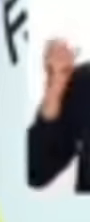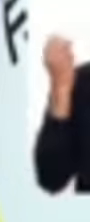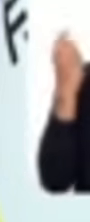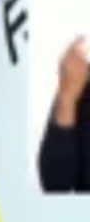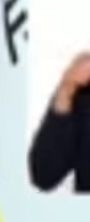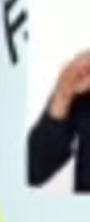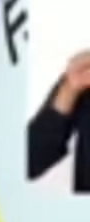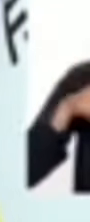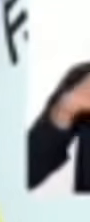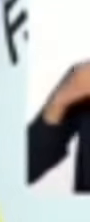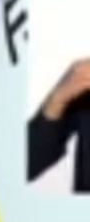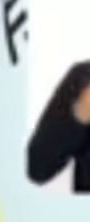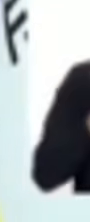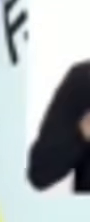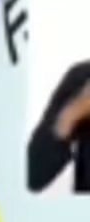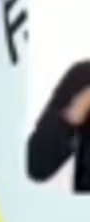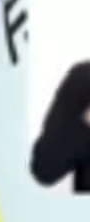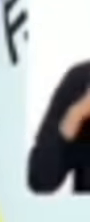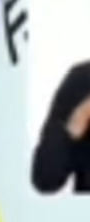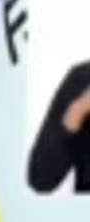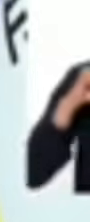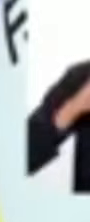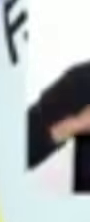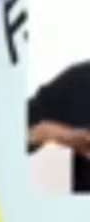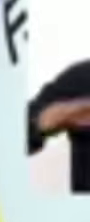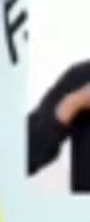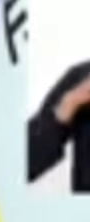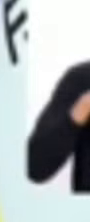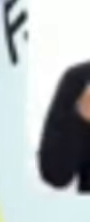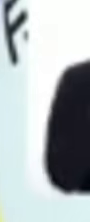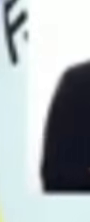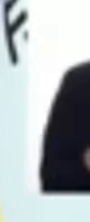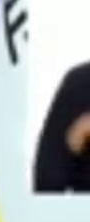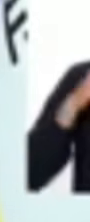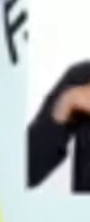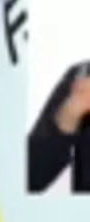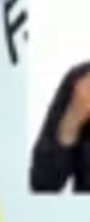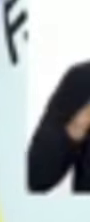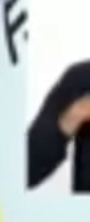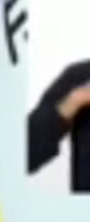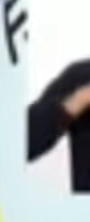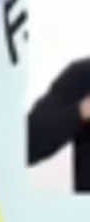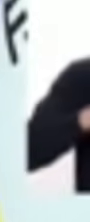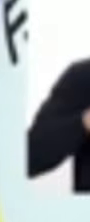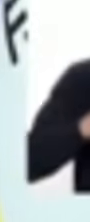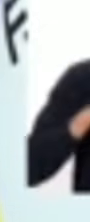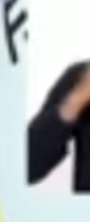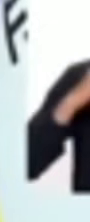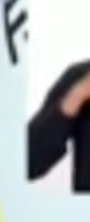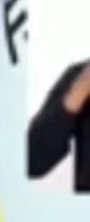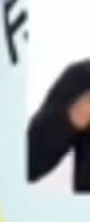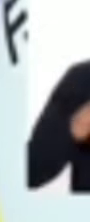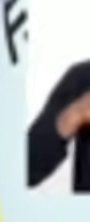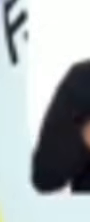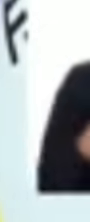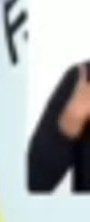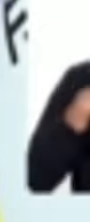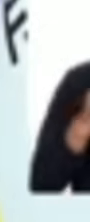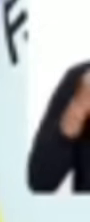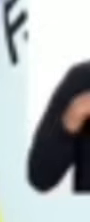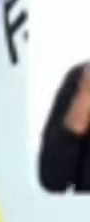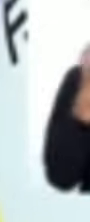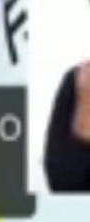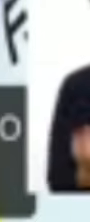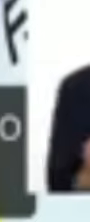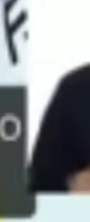인프라, 국방, 디지털 정부, 보건 등 다양한 분야에서 포괄적 전략 동반자로서 긴밀히 협력해오고